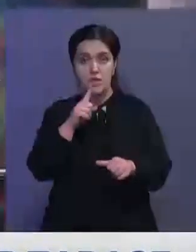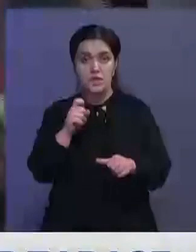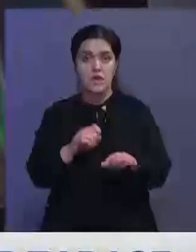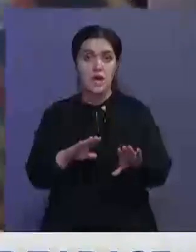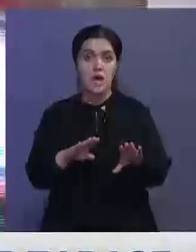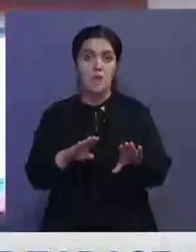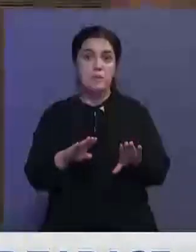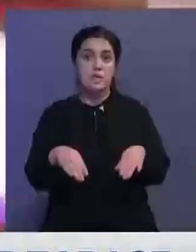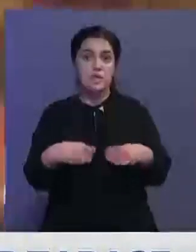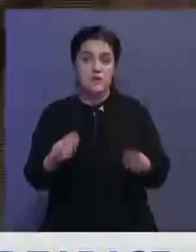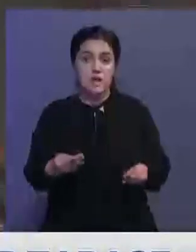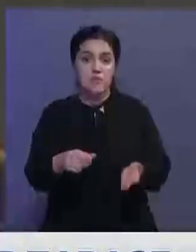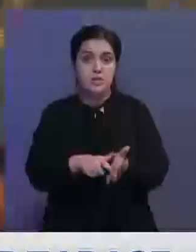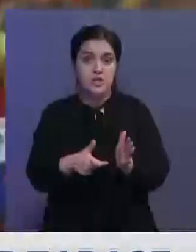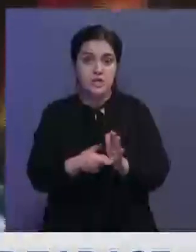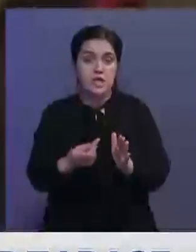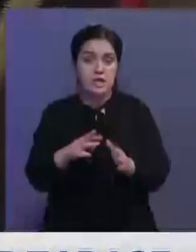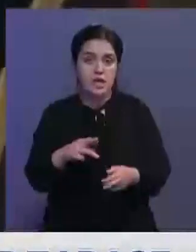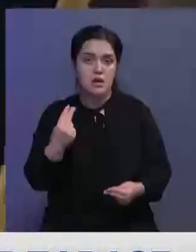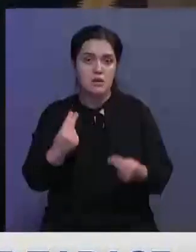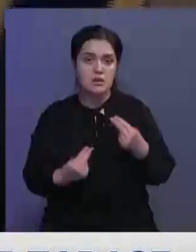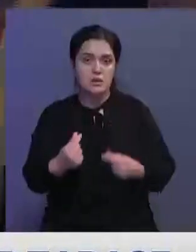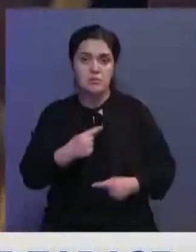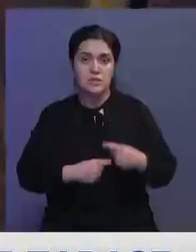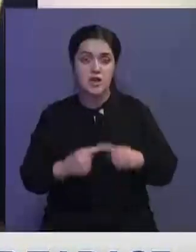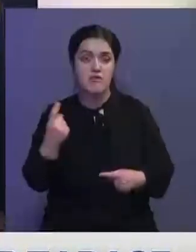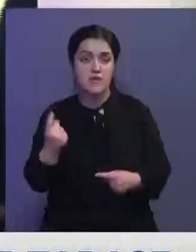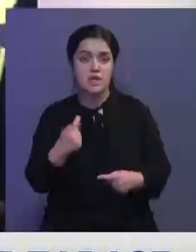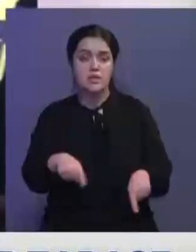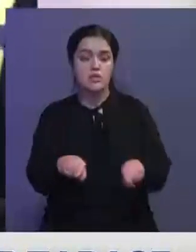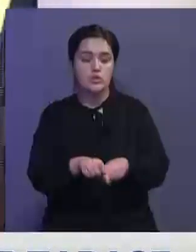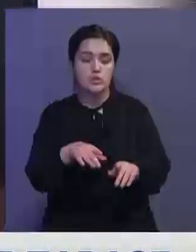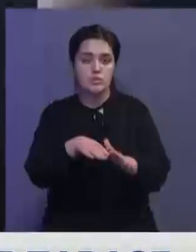комитета напомнили, за предоставление помещений для незаконного игорного бизнеса